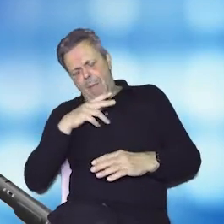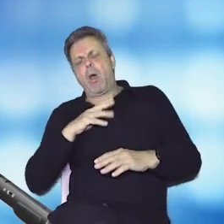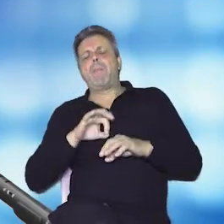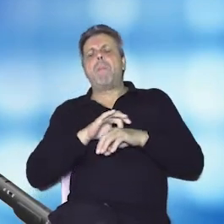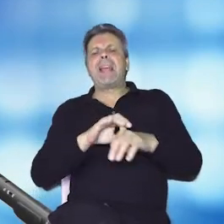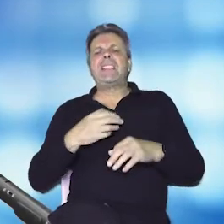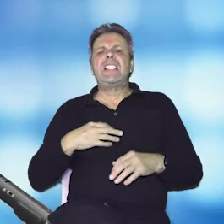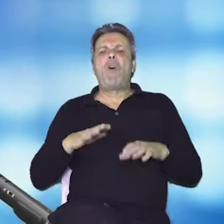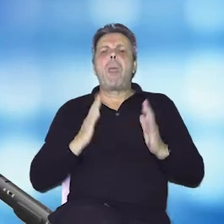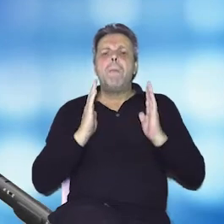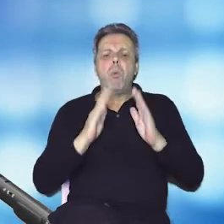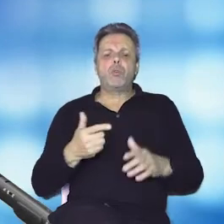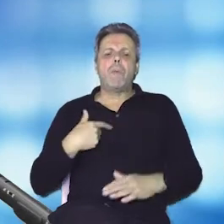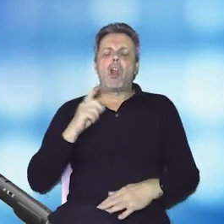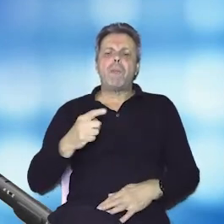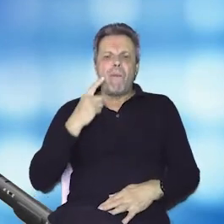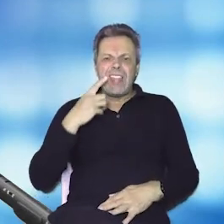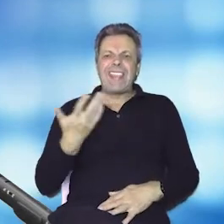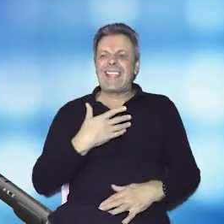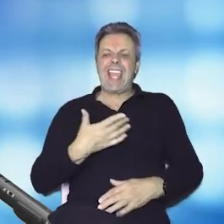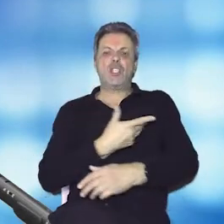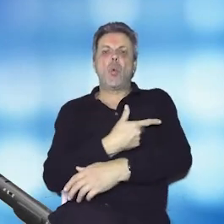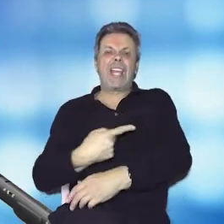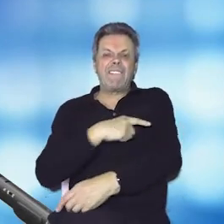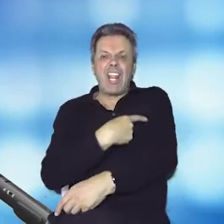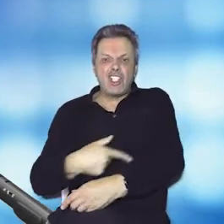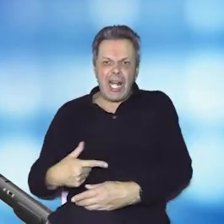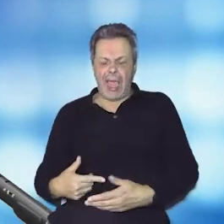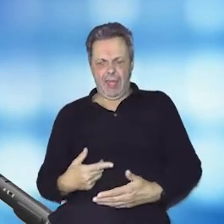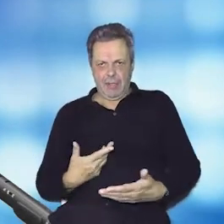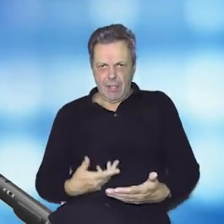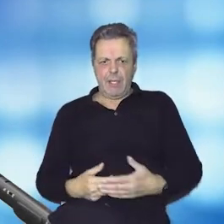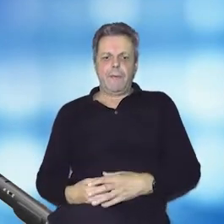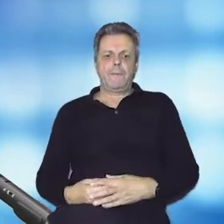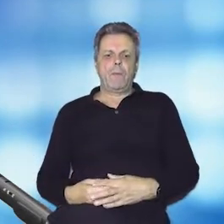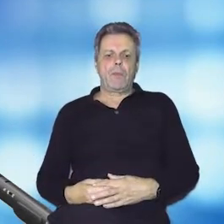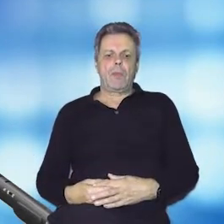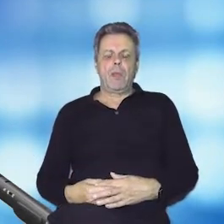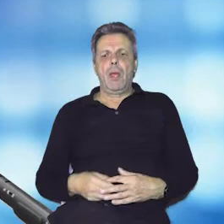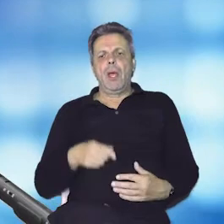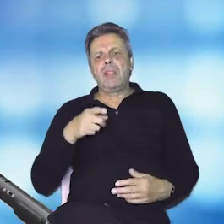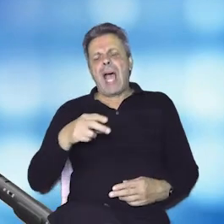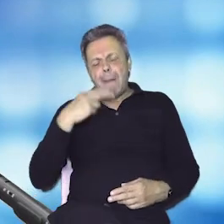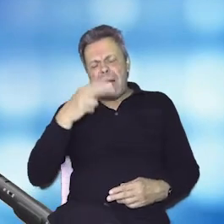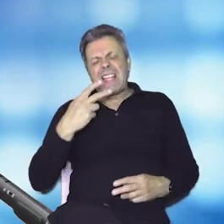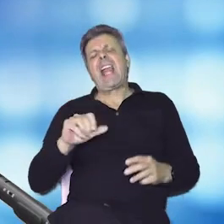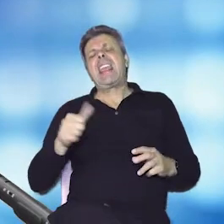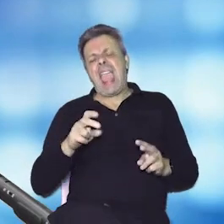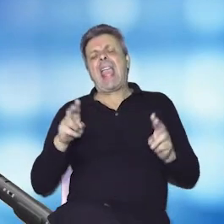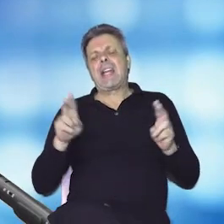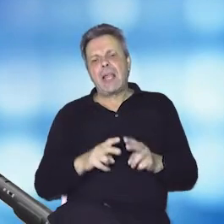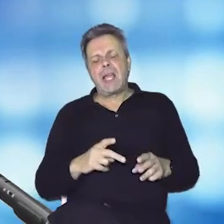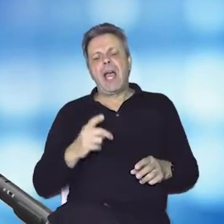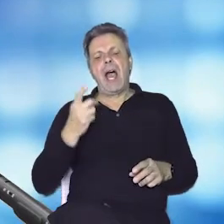put, moramo vidjeti gdje su krvne žile u odnosu na šta ulazimo iglom i tako. Obično je ta pretraga kratka,